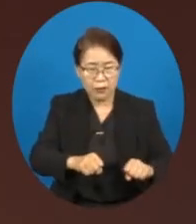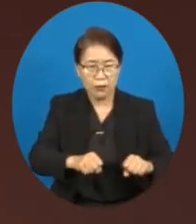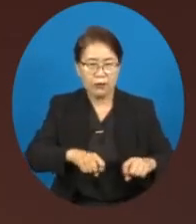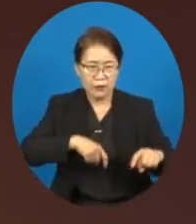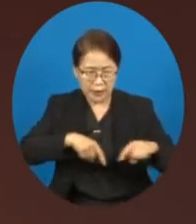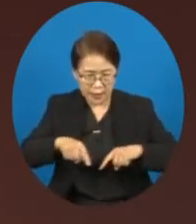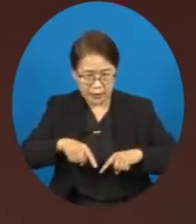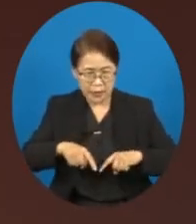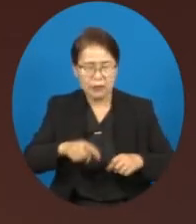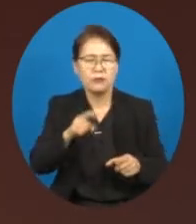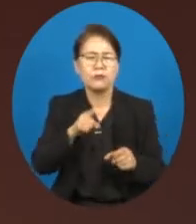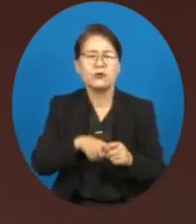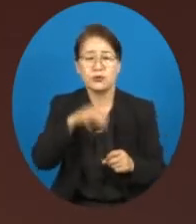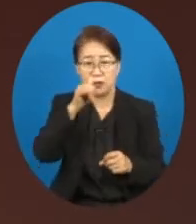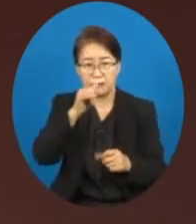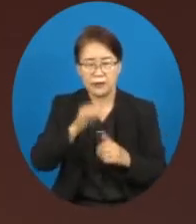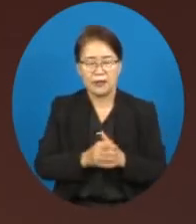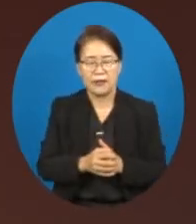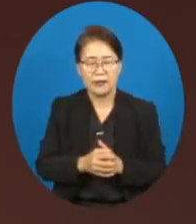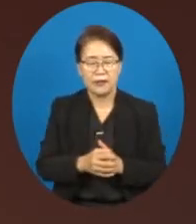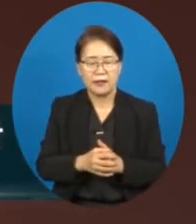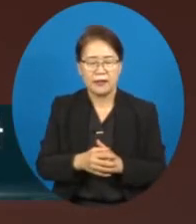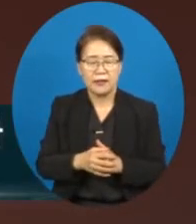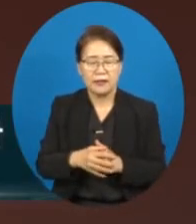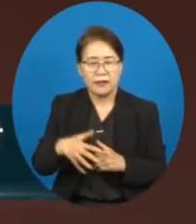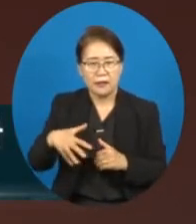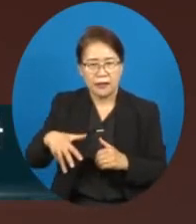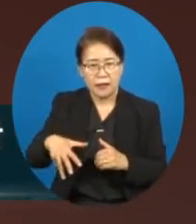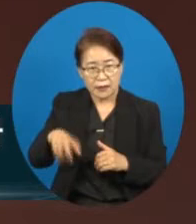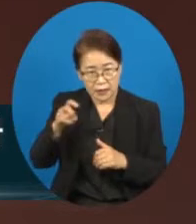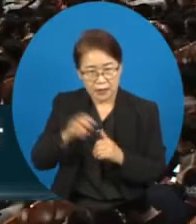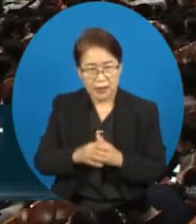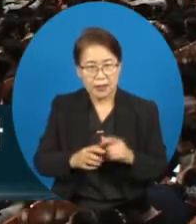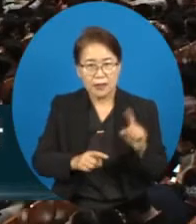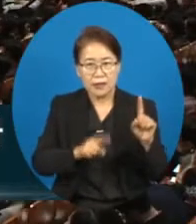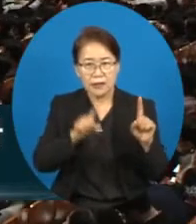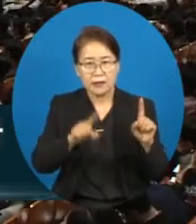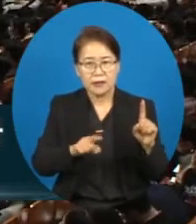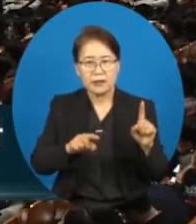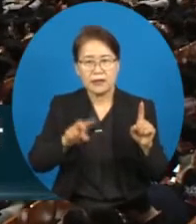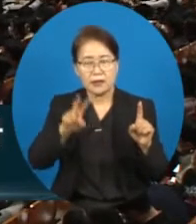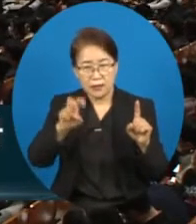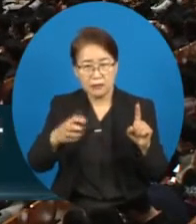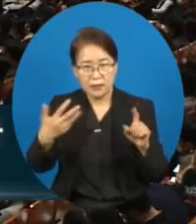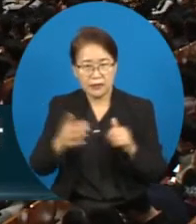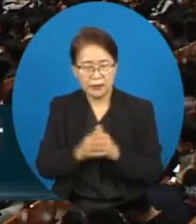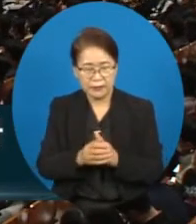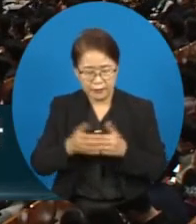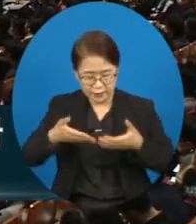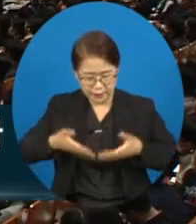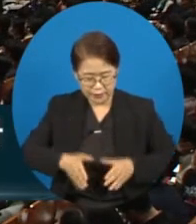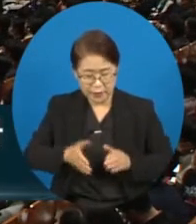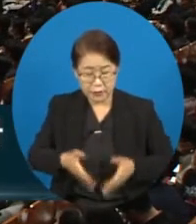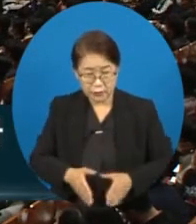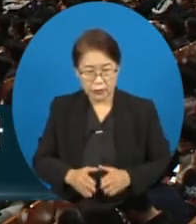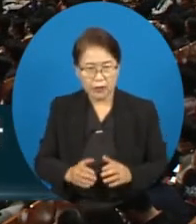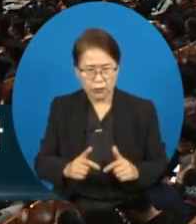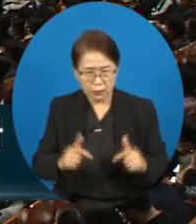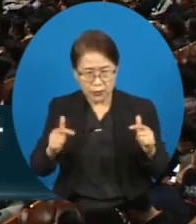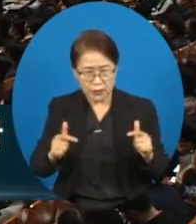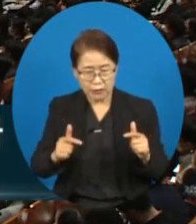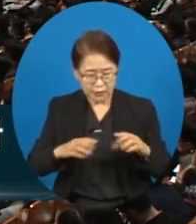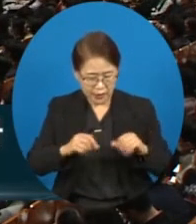위해서입니다. 여러분, 창세기 1장 28절의 말씀을 읽겠습니다. 다 같이요. 생육하고 번성하여 땅에